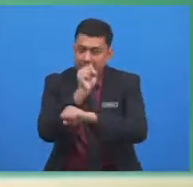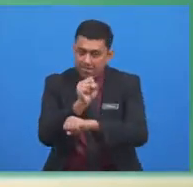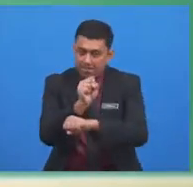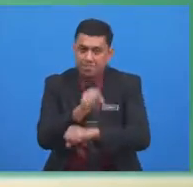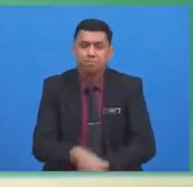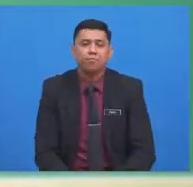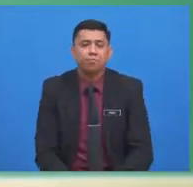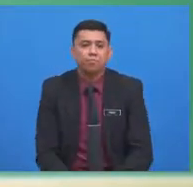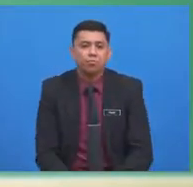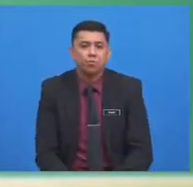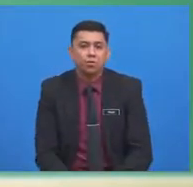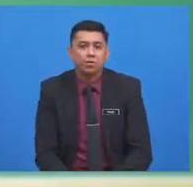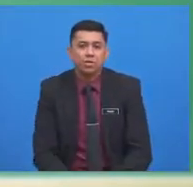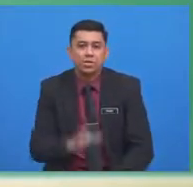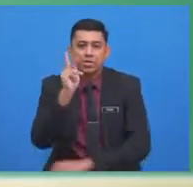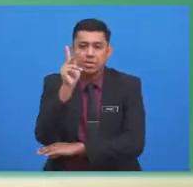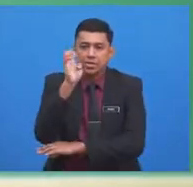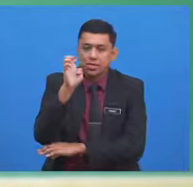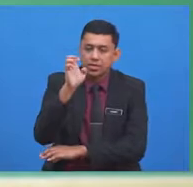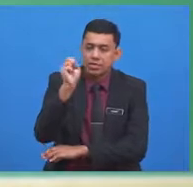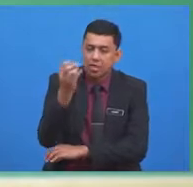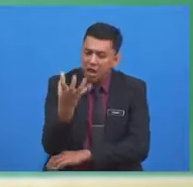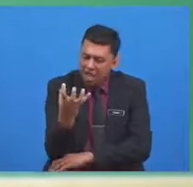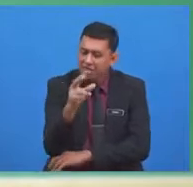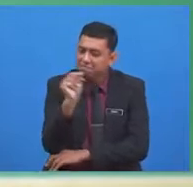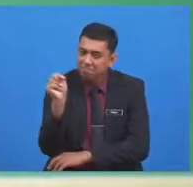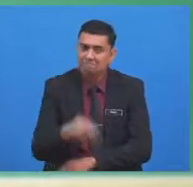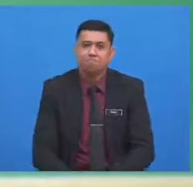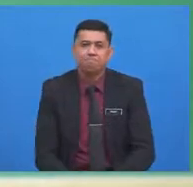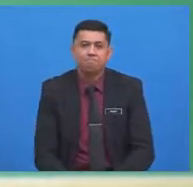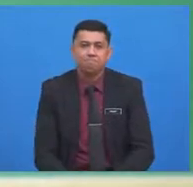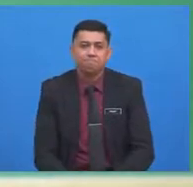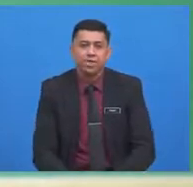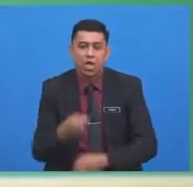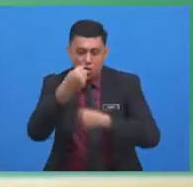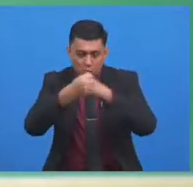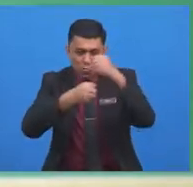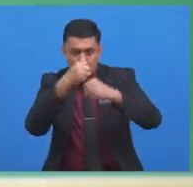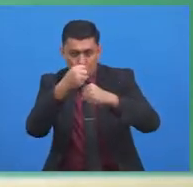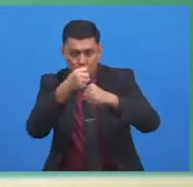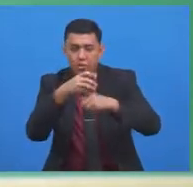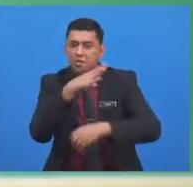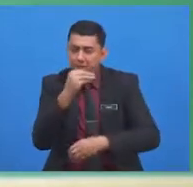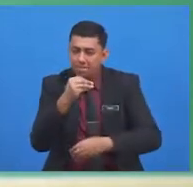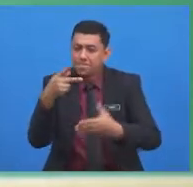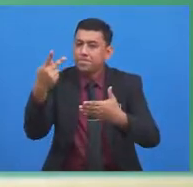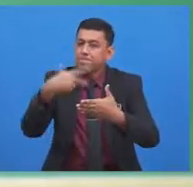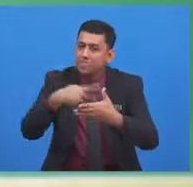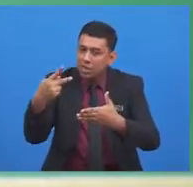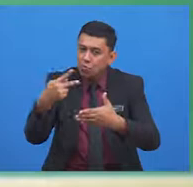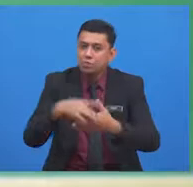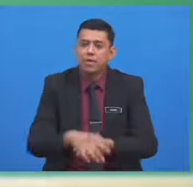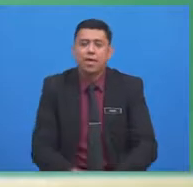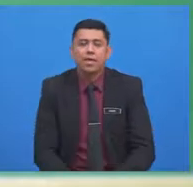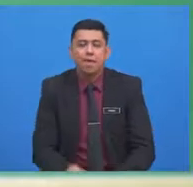kekerasan, struktur, warna dan kandungan mineral akan mempengaruhi jenis dan kadar